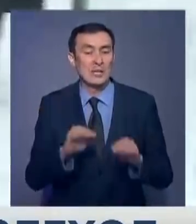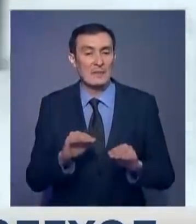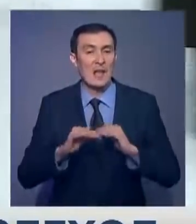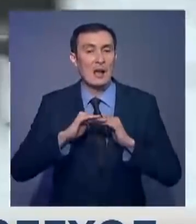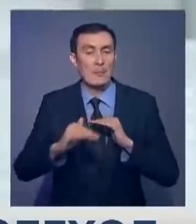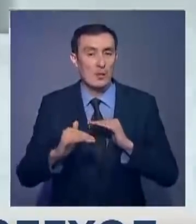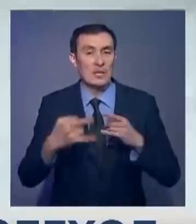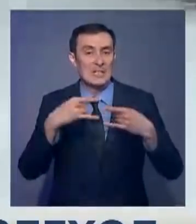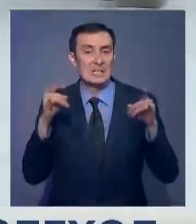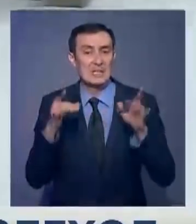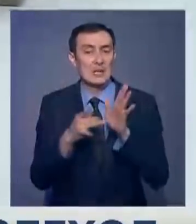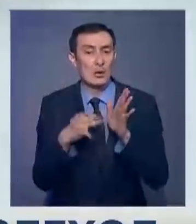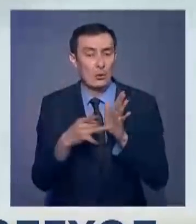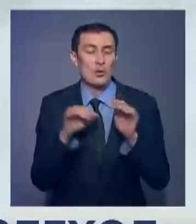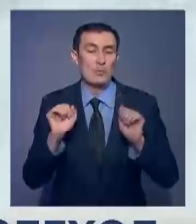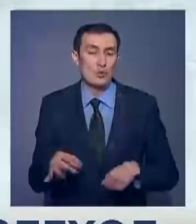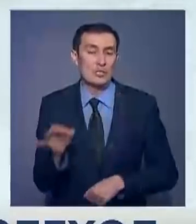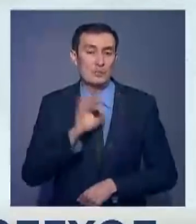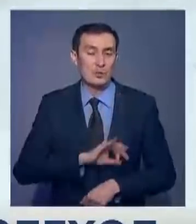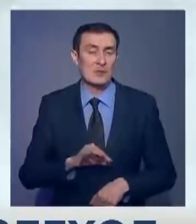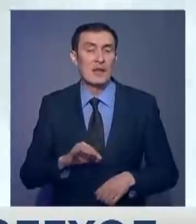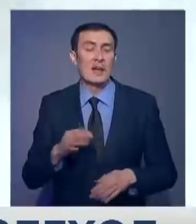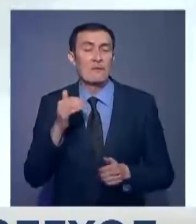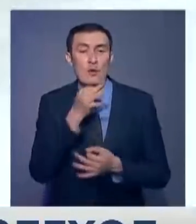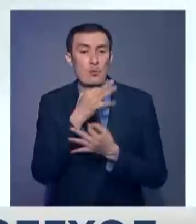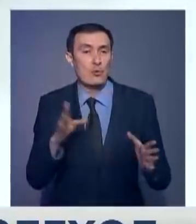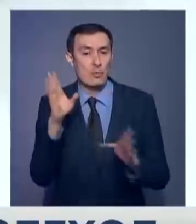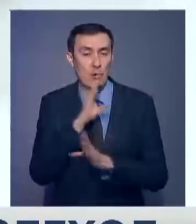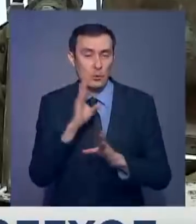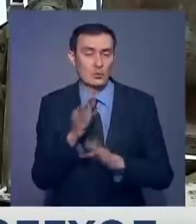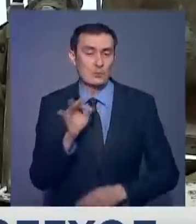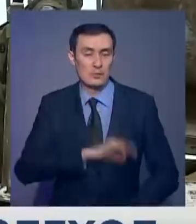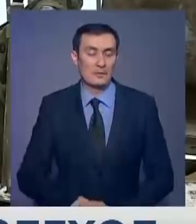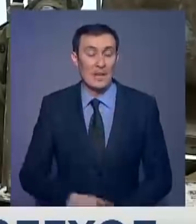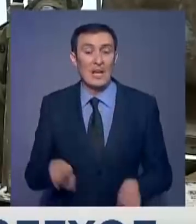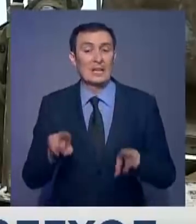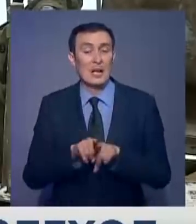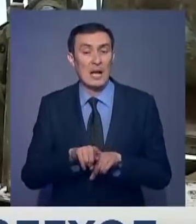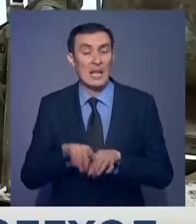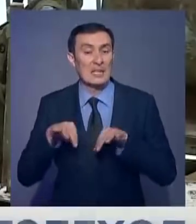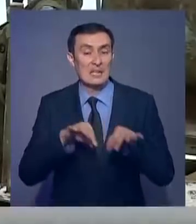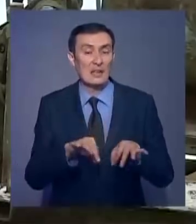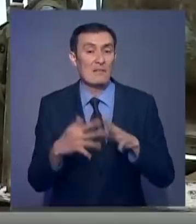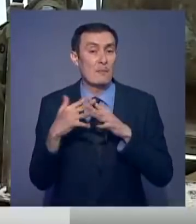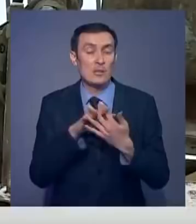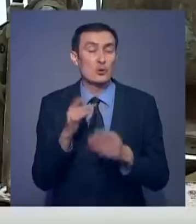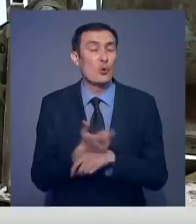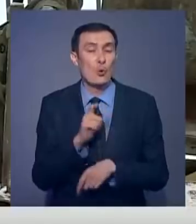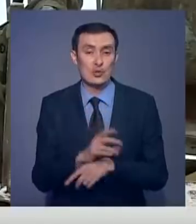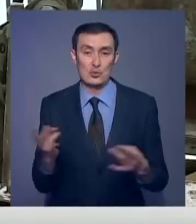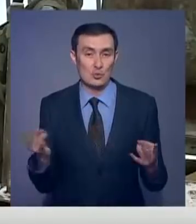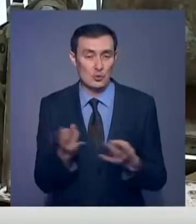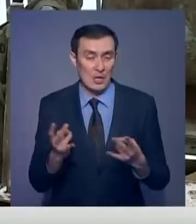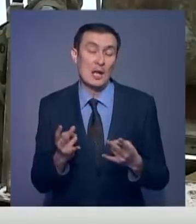капот, лобовое стекло и кабину. И ездить на такой технике можно в любую непогоду. Вот такая техника в поселке — вещь очень